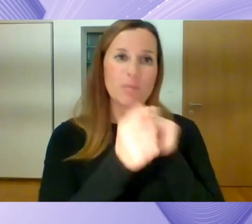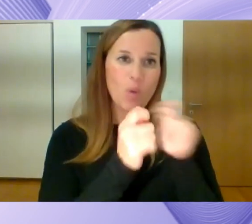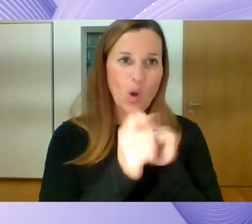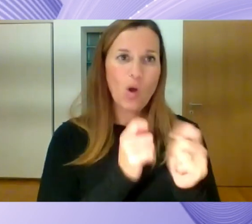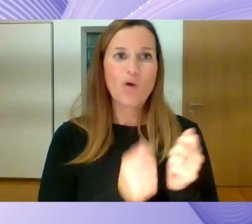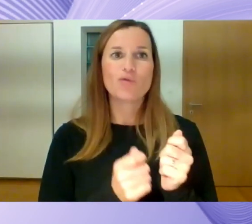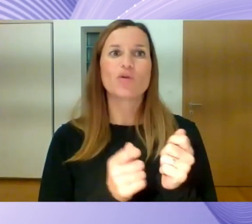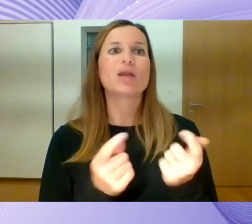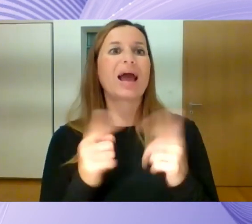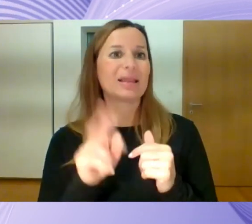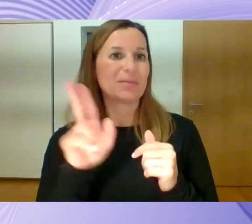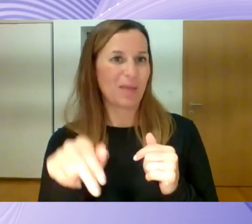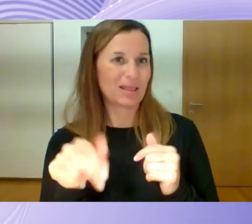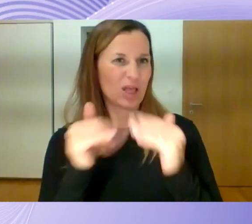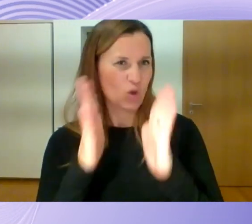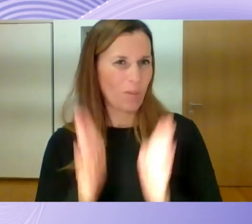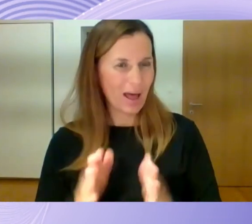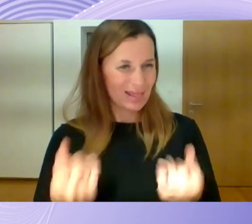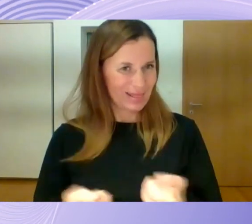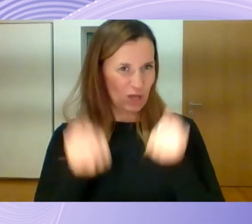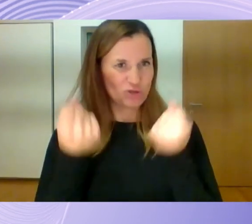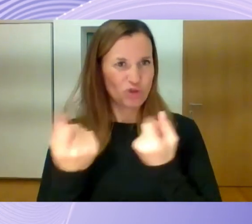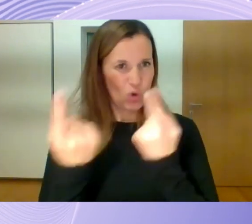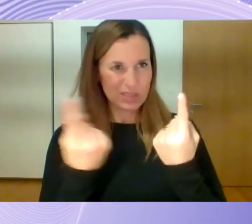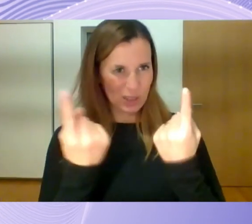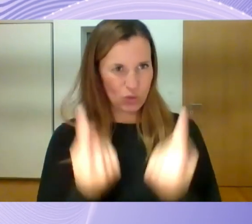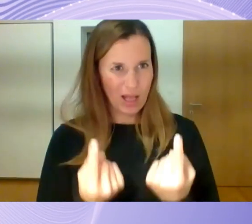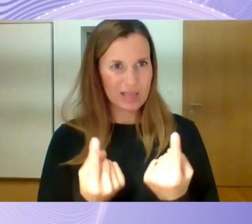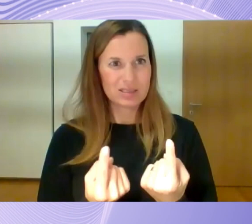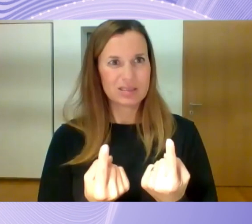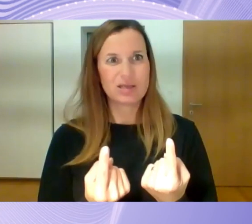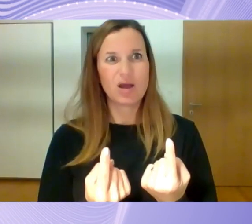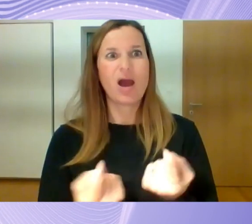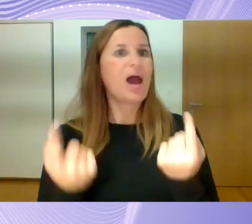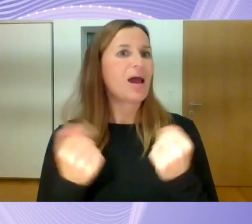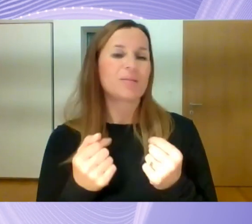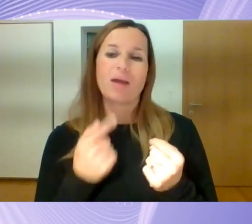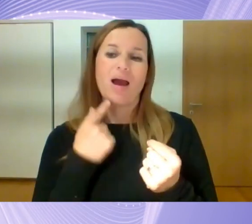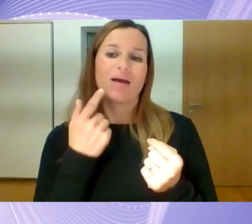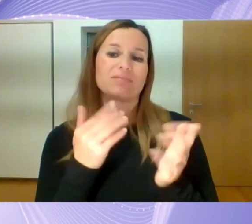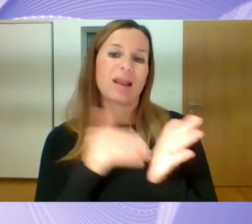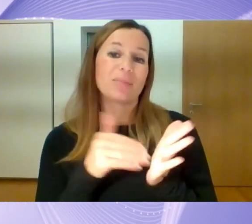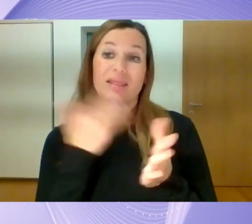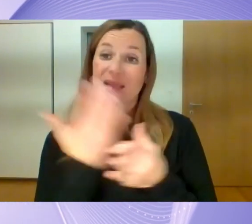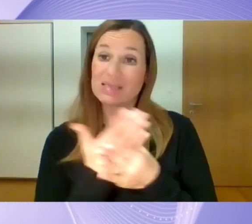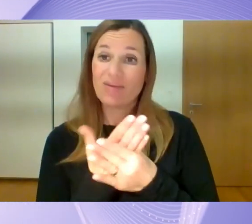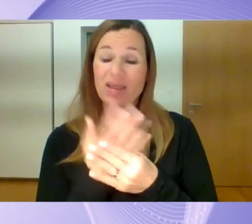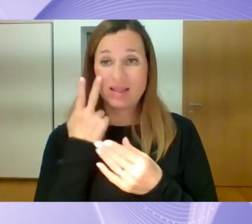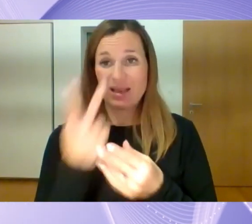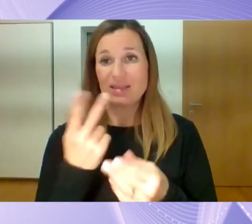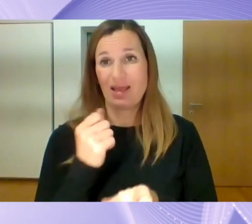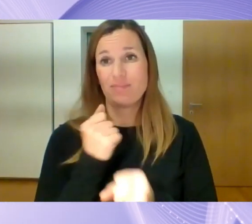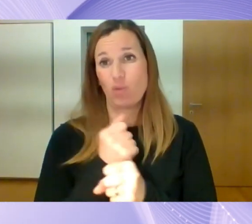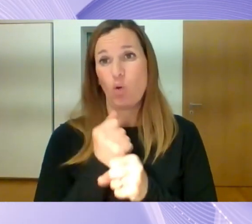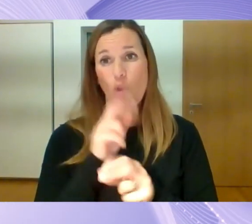težko situacijo s kakim od svojcev ali pa bližnjih, ali pa, če rabite kak nasvet glede oskrbe, kaj bi